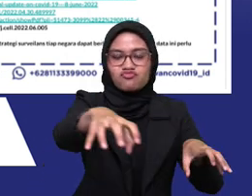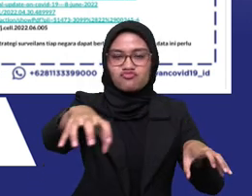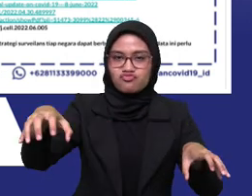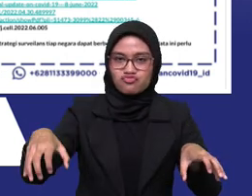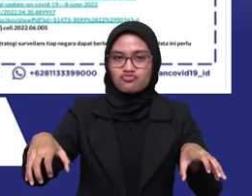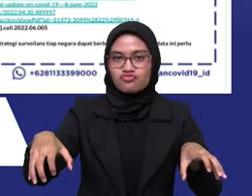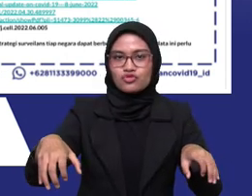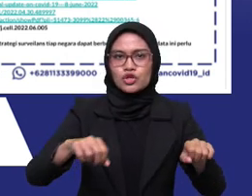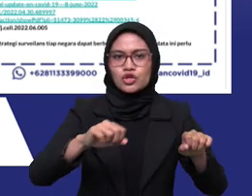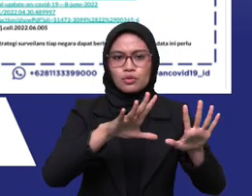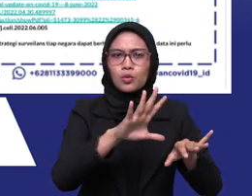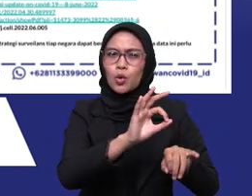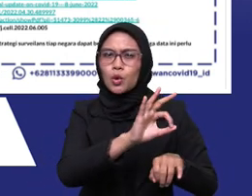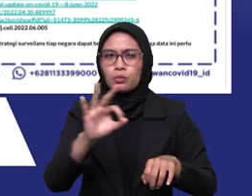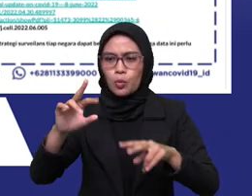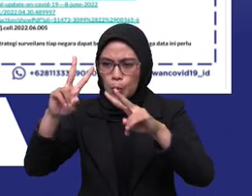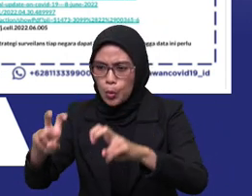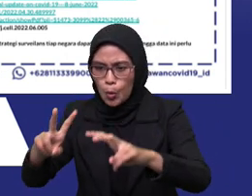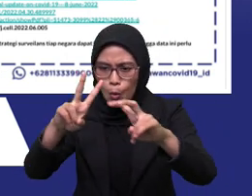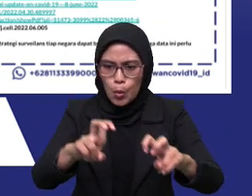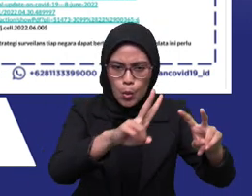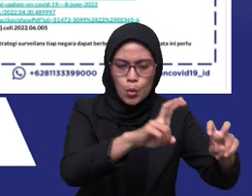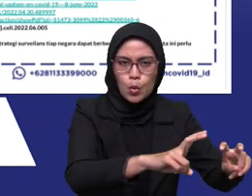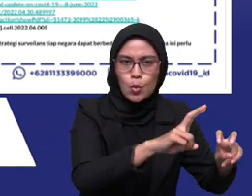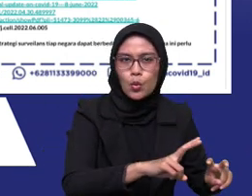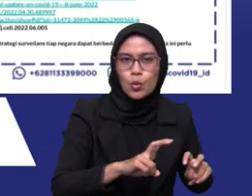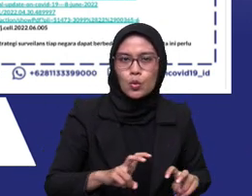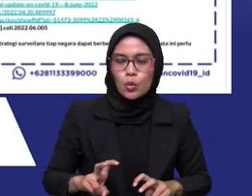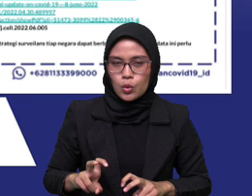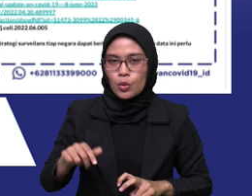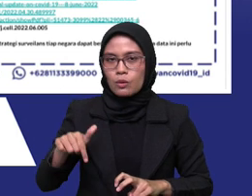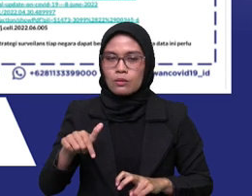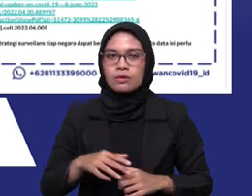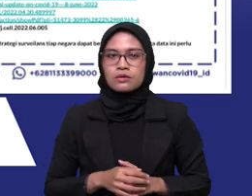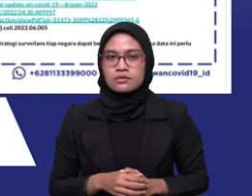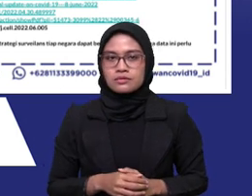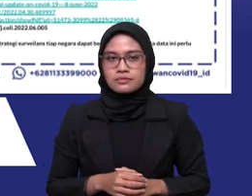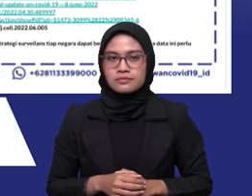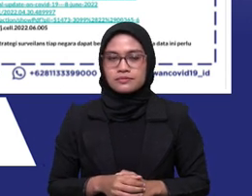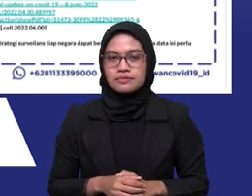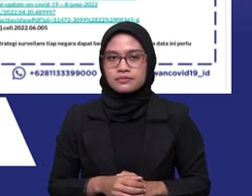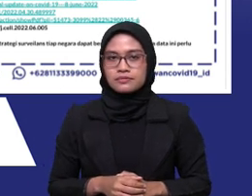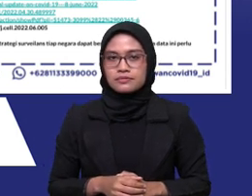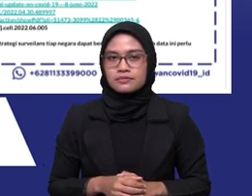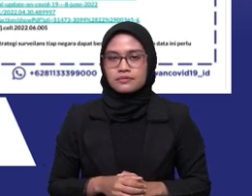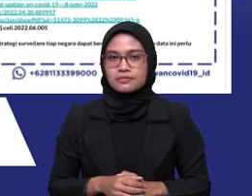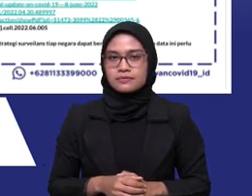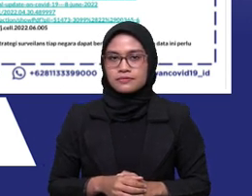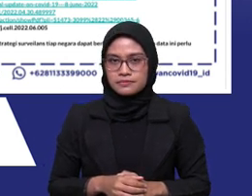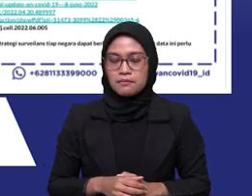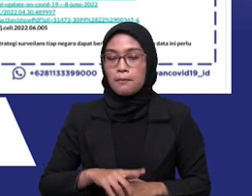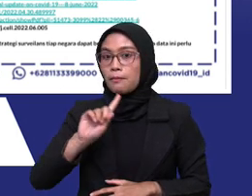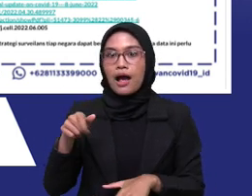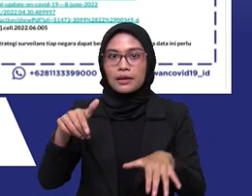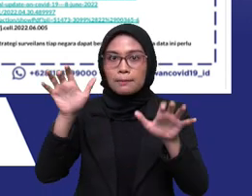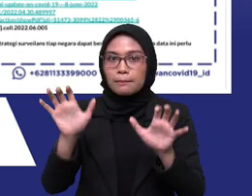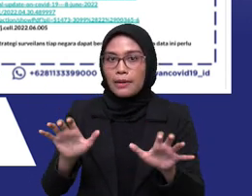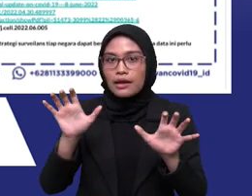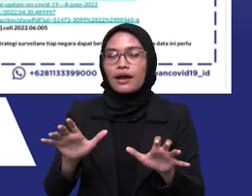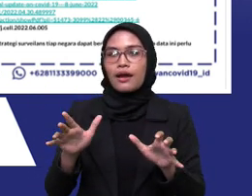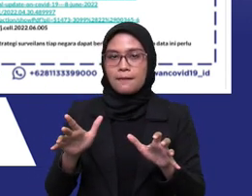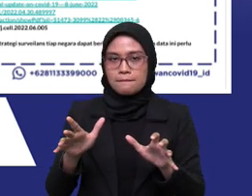10440 2sekon Yang Telah dilaporkan melalui cc-id the Signs paling banyak trident